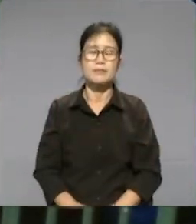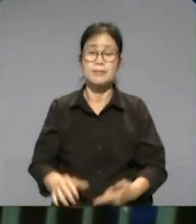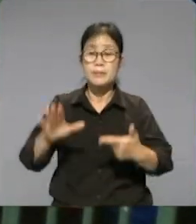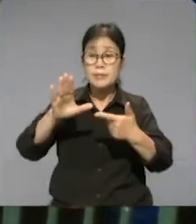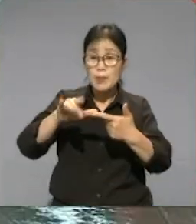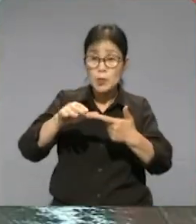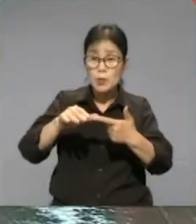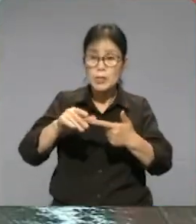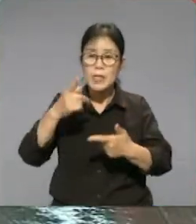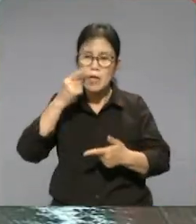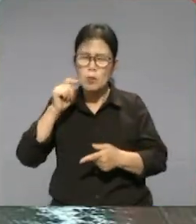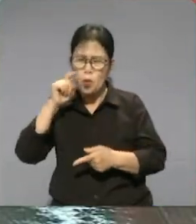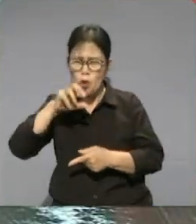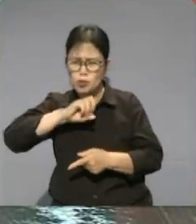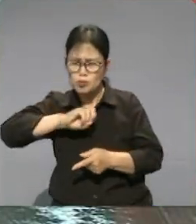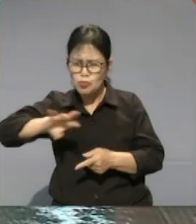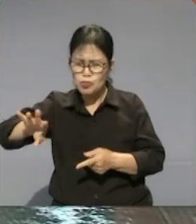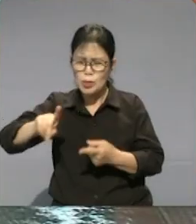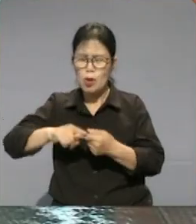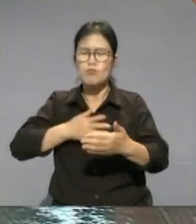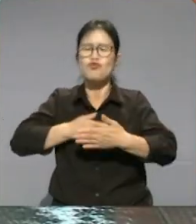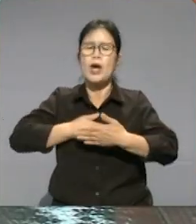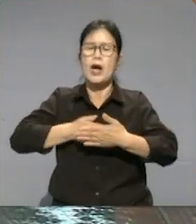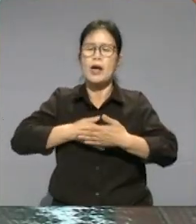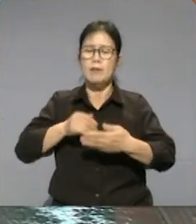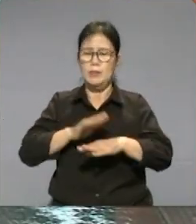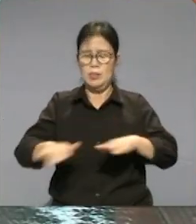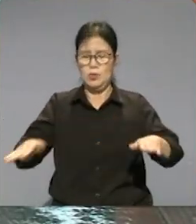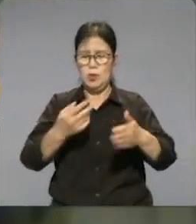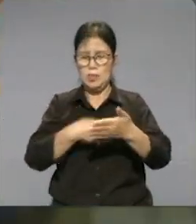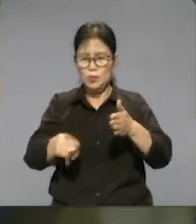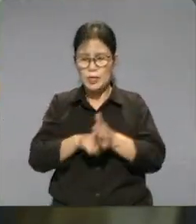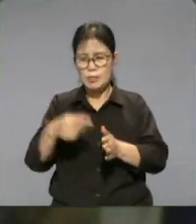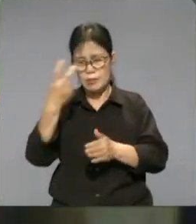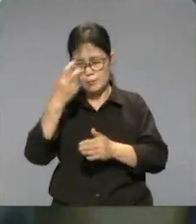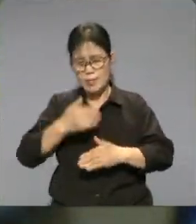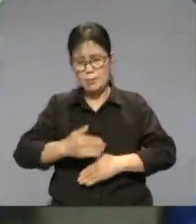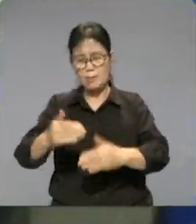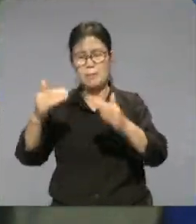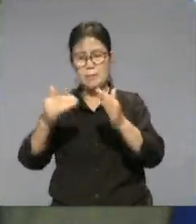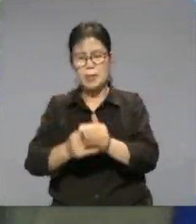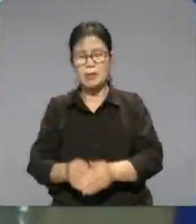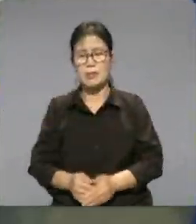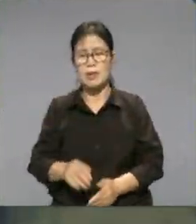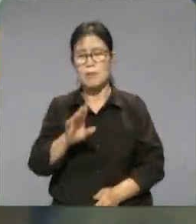남동구는 일본의 오염수 방류에 따른 불안감을 해소하기 위해 검사를 진행했으며